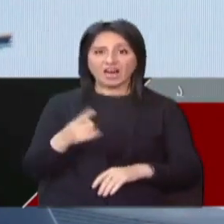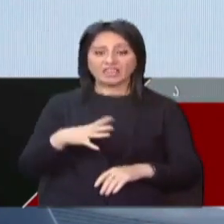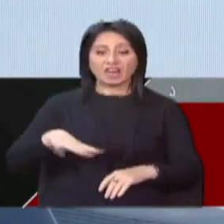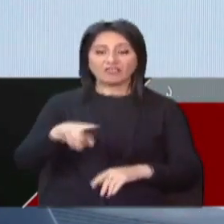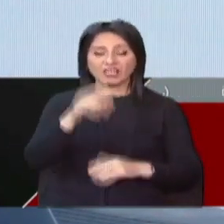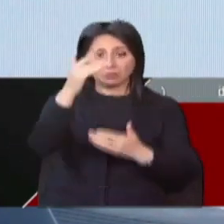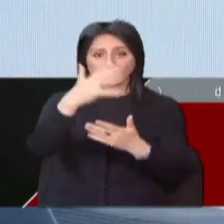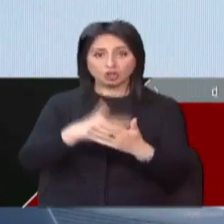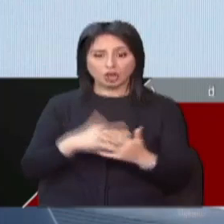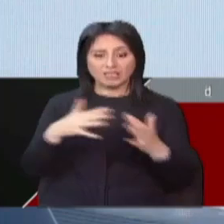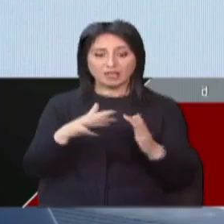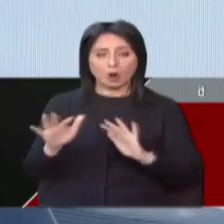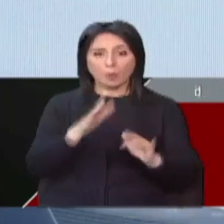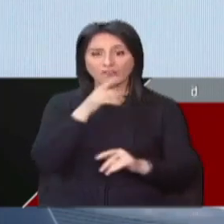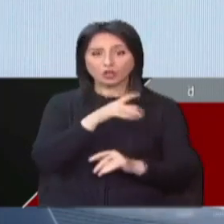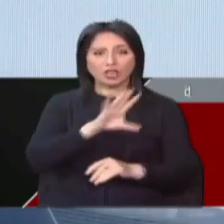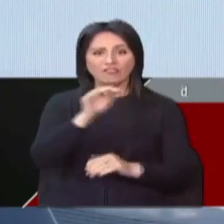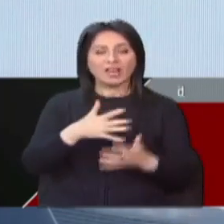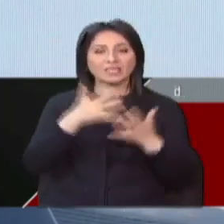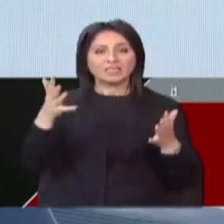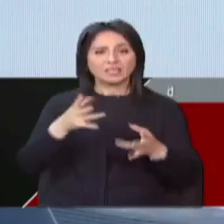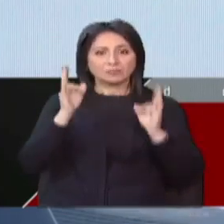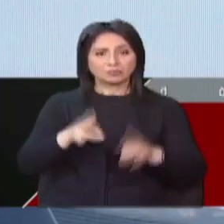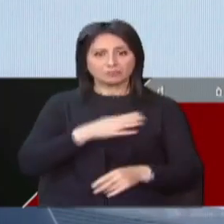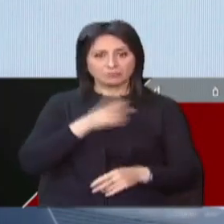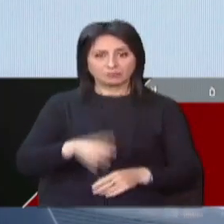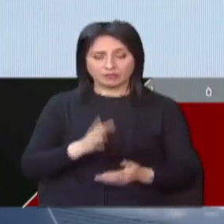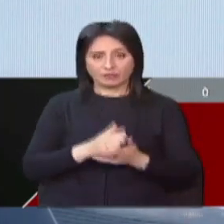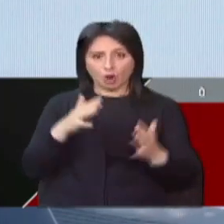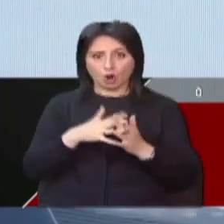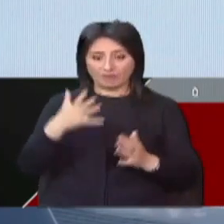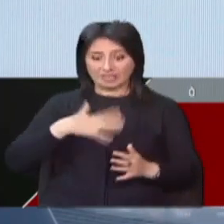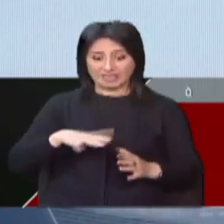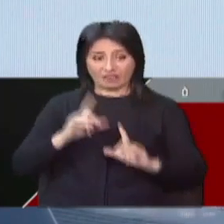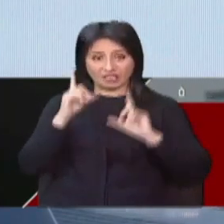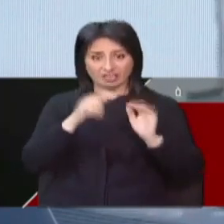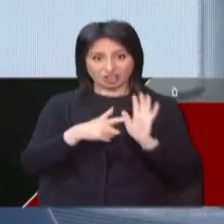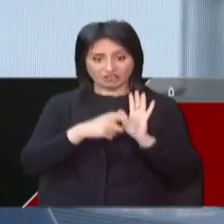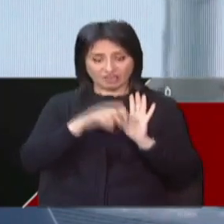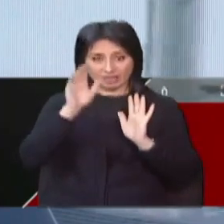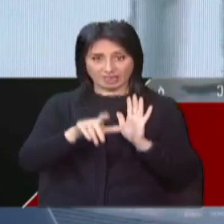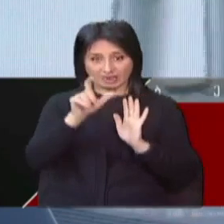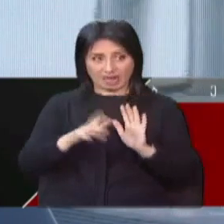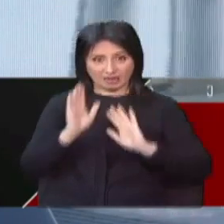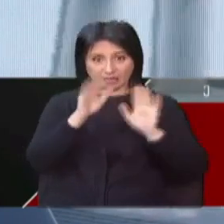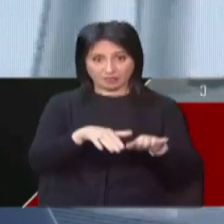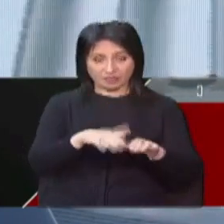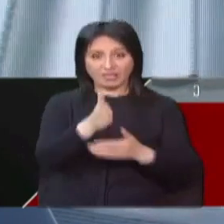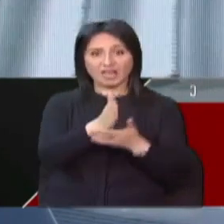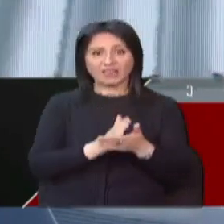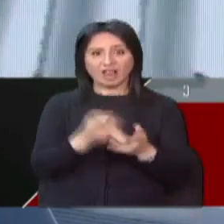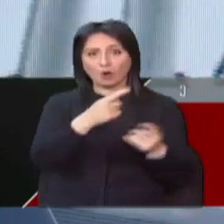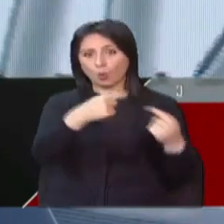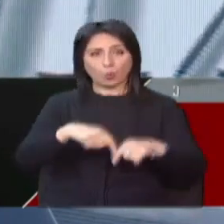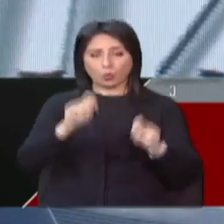ქვეყნებს შორის, რომლებმაც საომარი მოქმედებების დროს ყველაზე დიდი მსხვერპლი გაიღეს. ომში საქართველოდან წასული 700,000 ადამიანიდან თითქმის ნახევარი